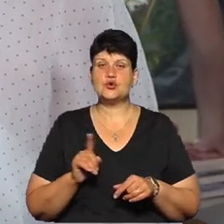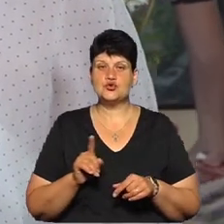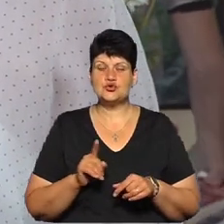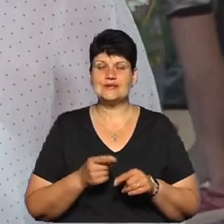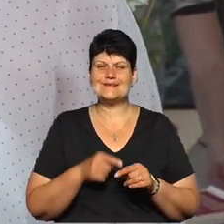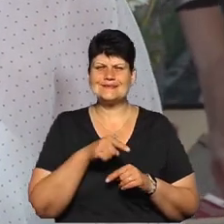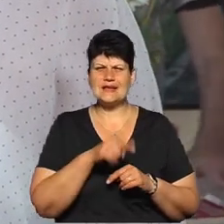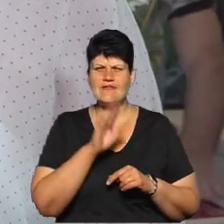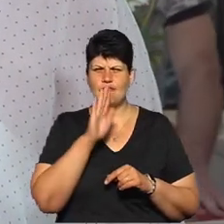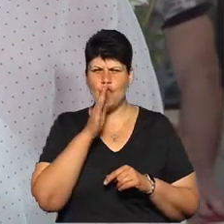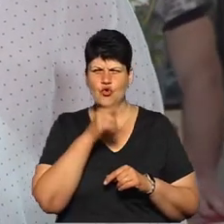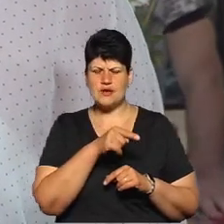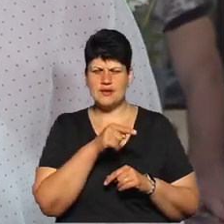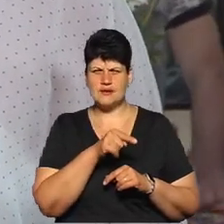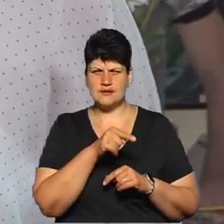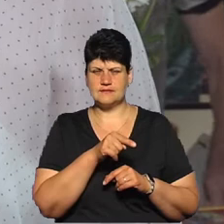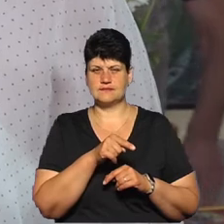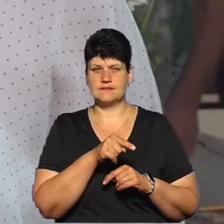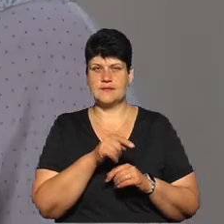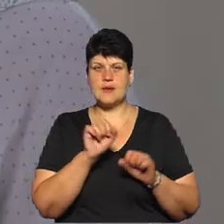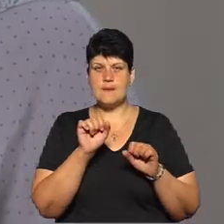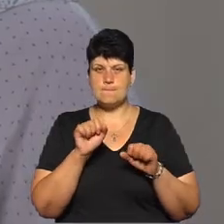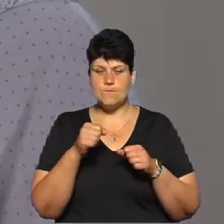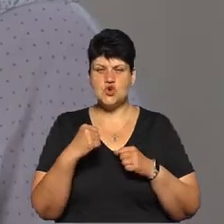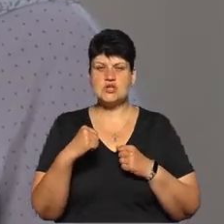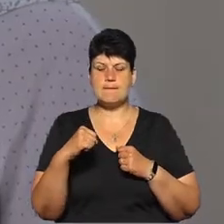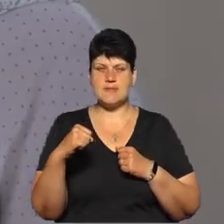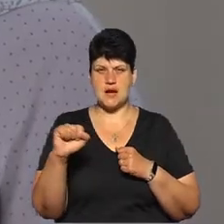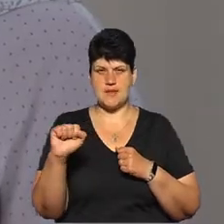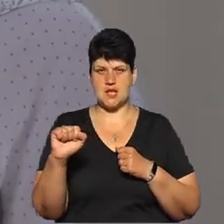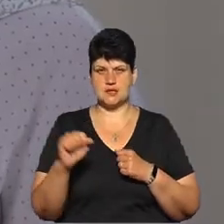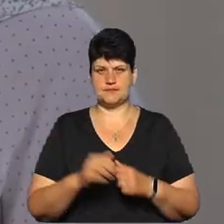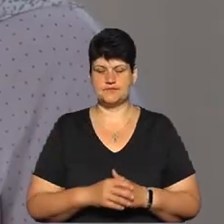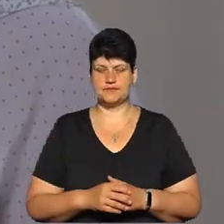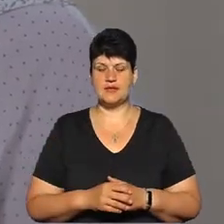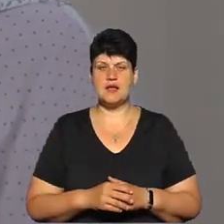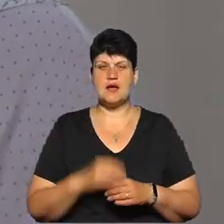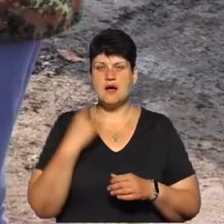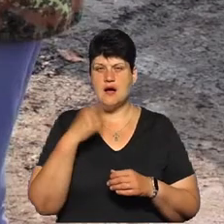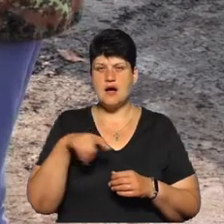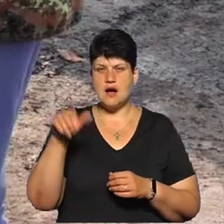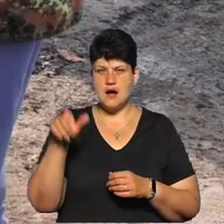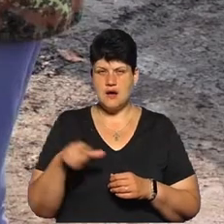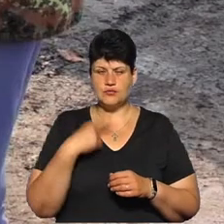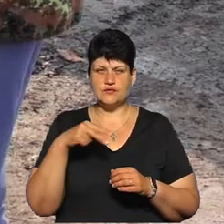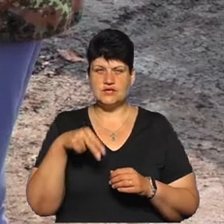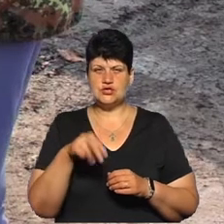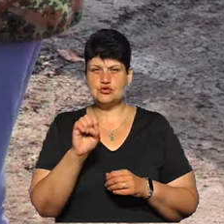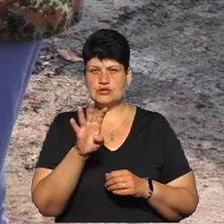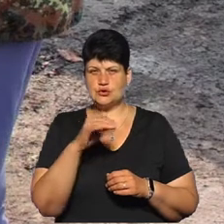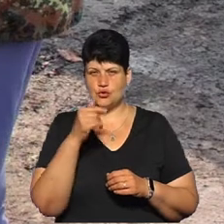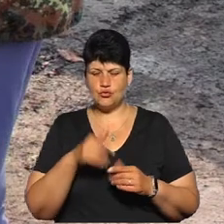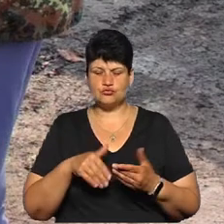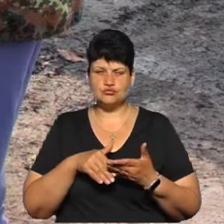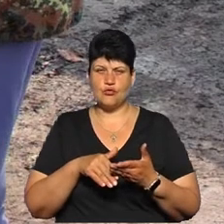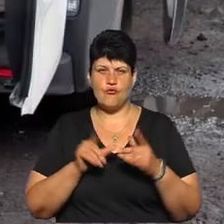ворогів і цих нелюдів можна перемагати. Авторка роману розповідає, з 2014-го волонтерить, їздила в